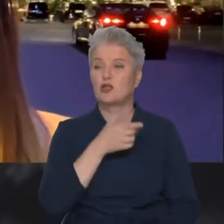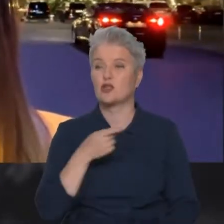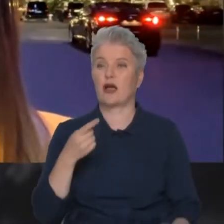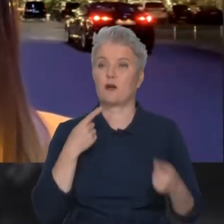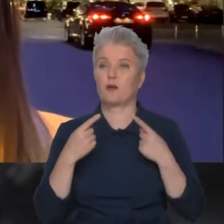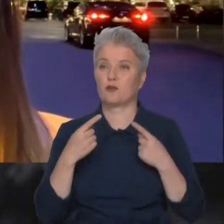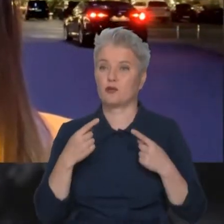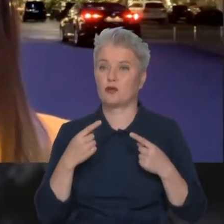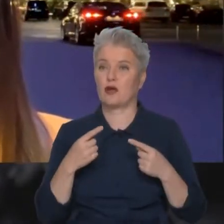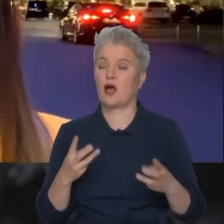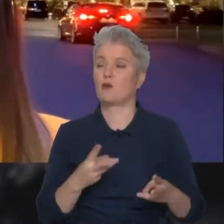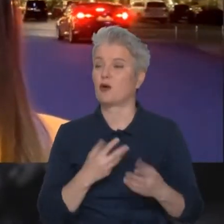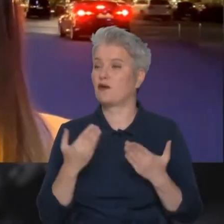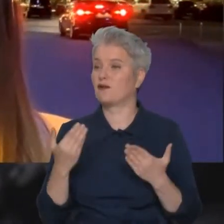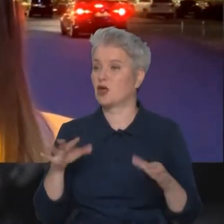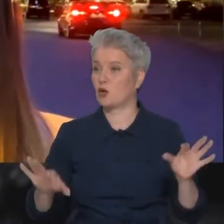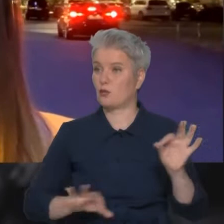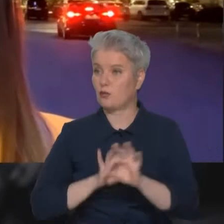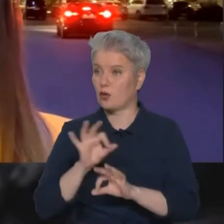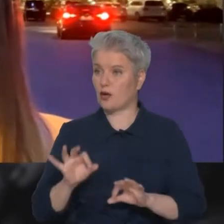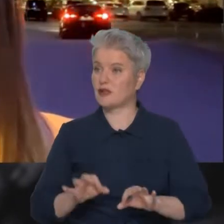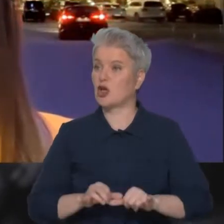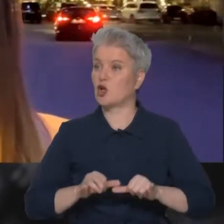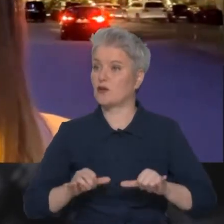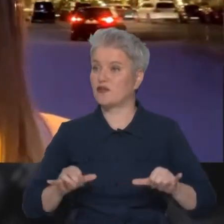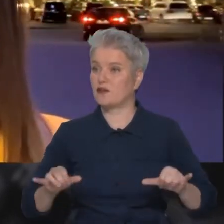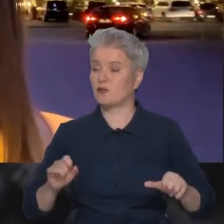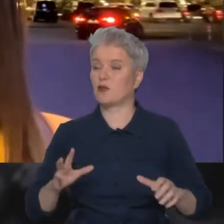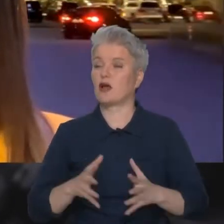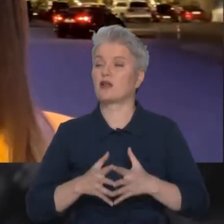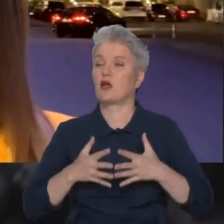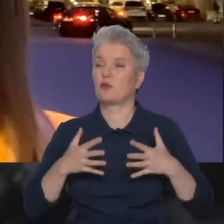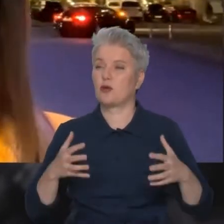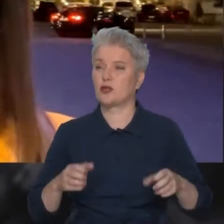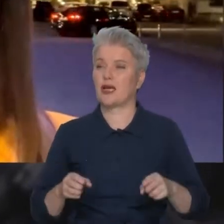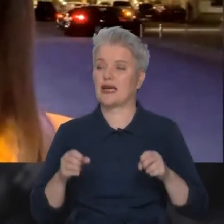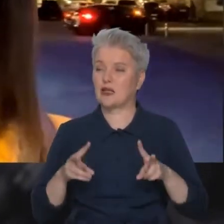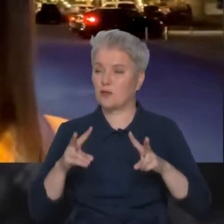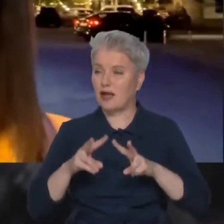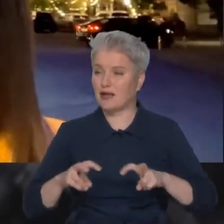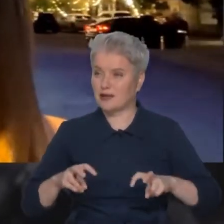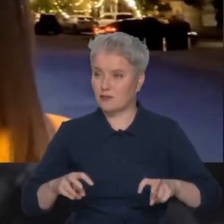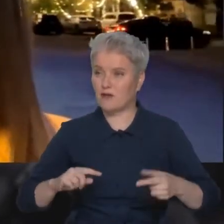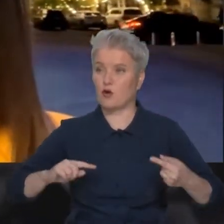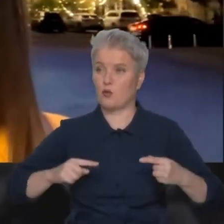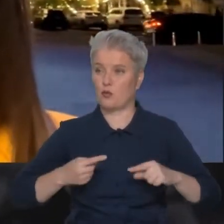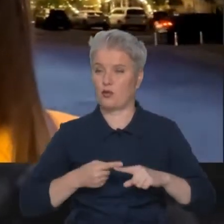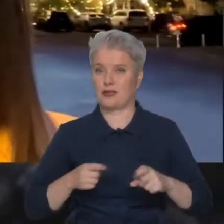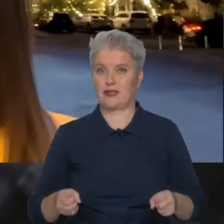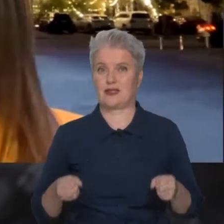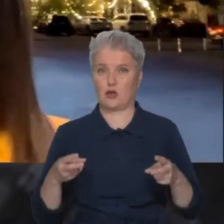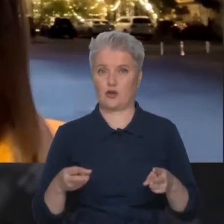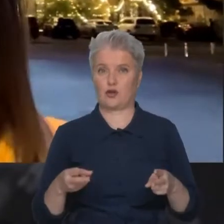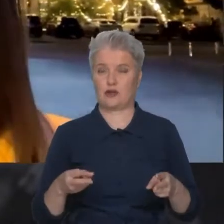поспілкуватися. Бажаємо, щоб ваш проєкт розвивався і було якнайбільше кримінальних справ проти цих воєнних злочинців. Це була